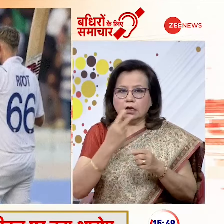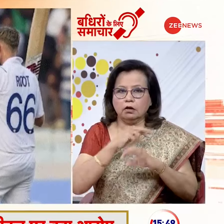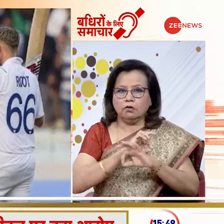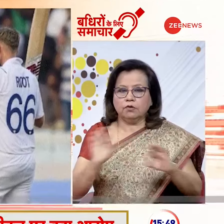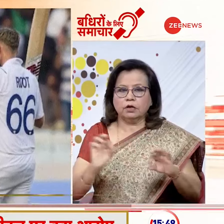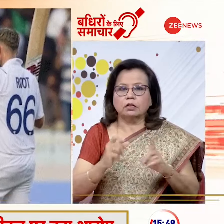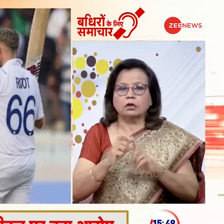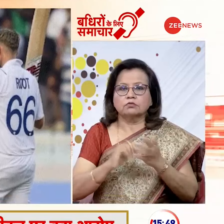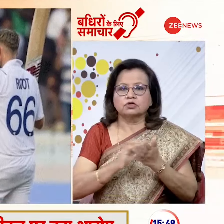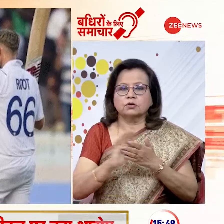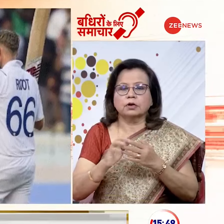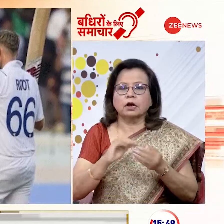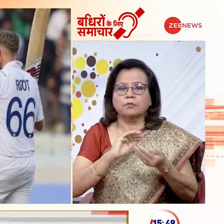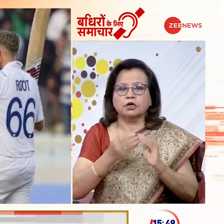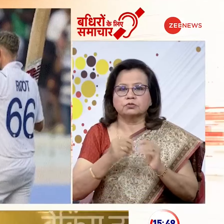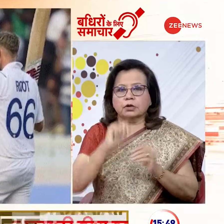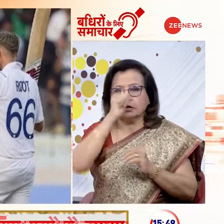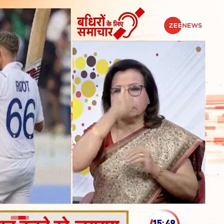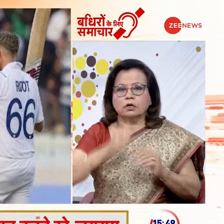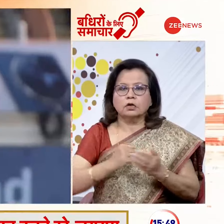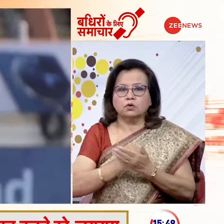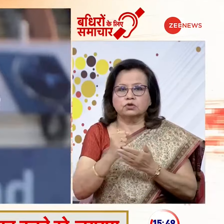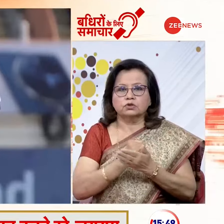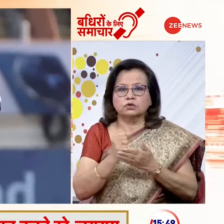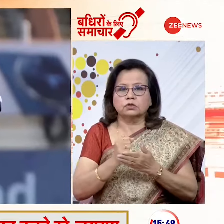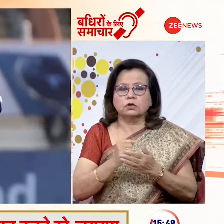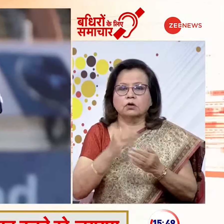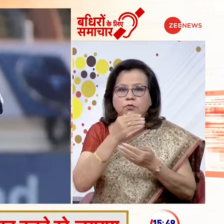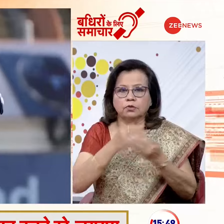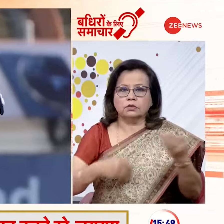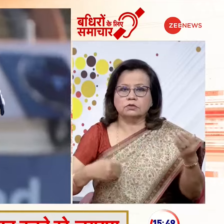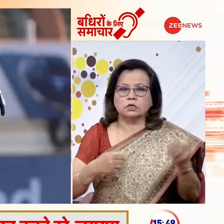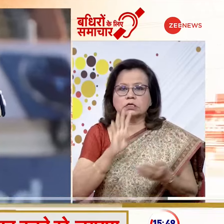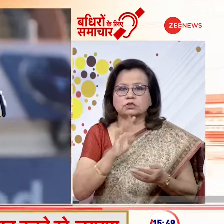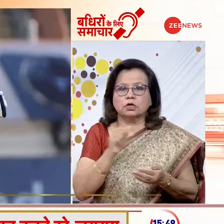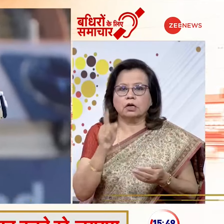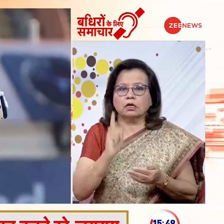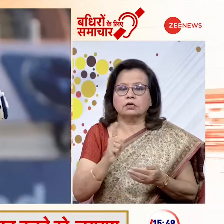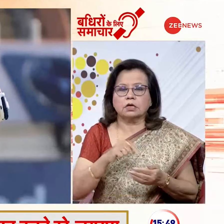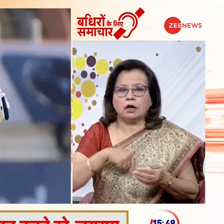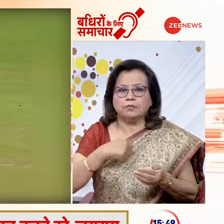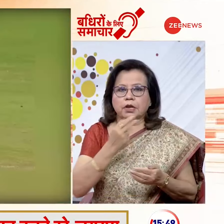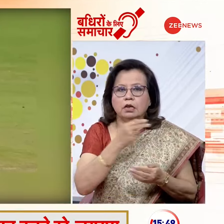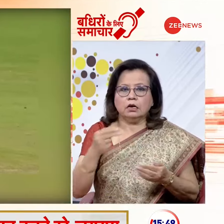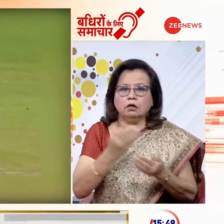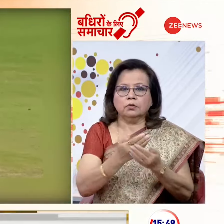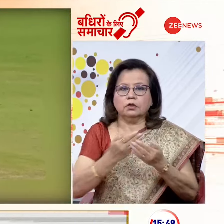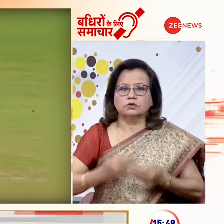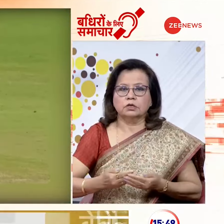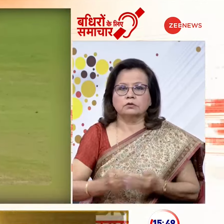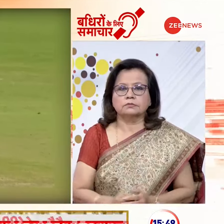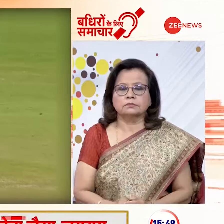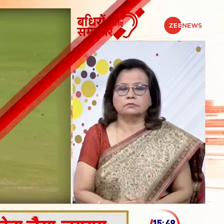जा रहा है धर्मशाला टेस्ट में भारत की कोशिश होगी कि सीरीज को चार एक से अपने नाम किया जाए